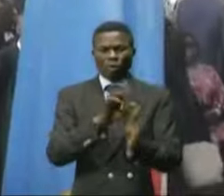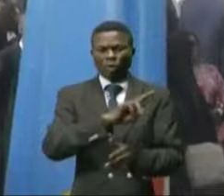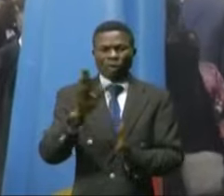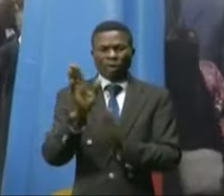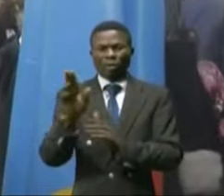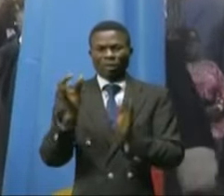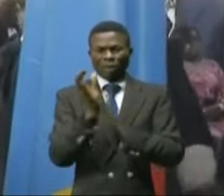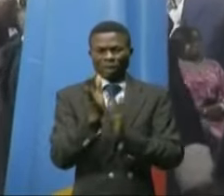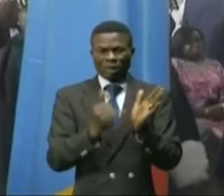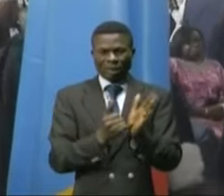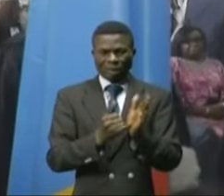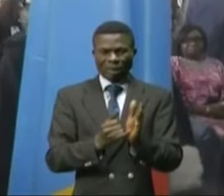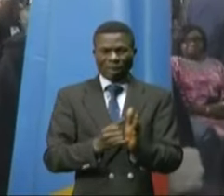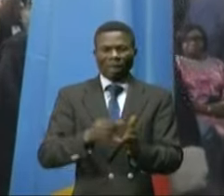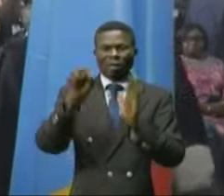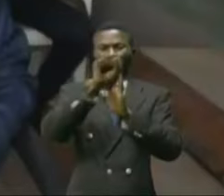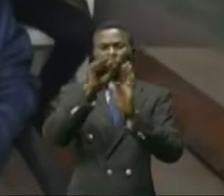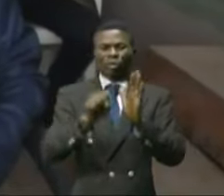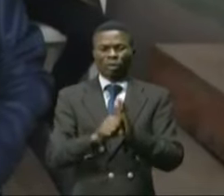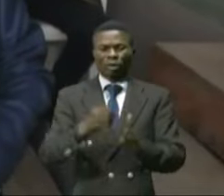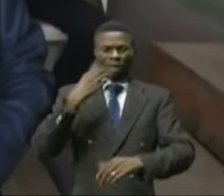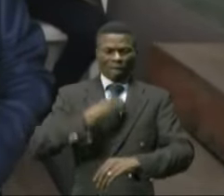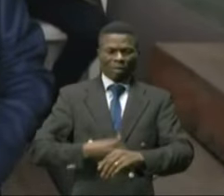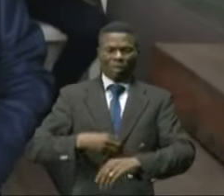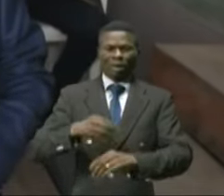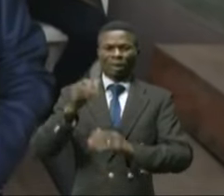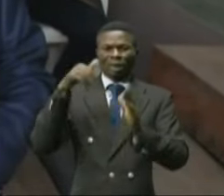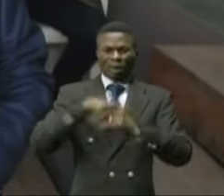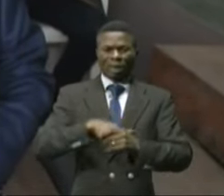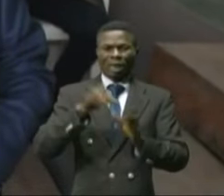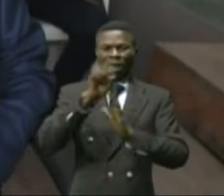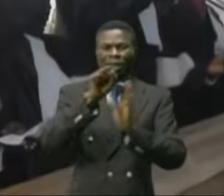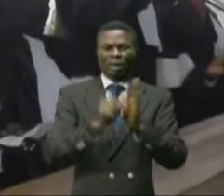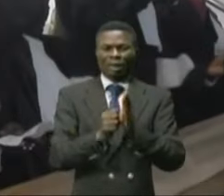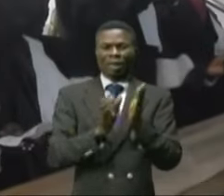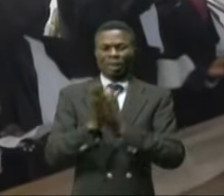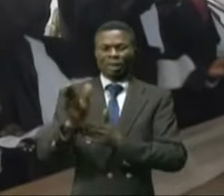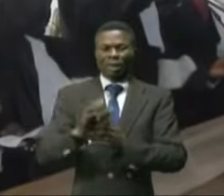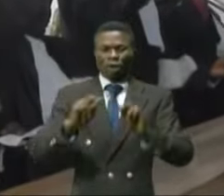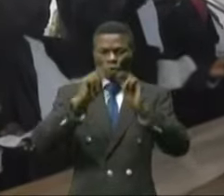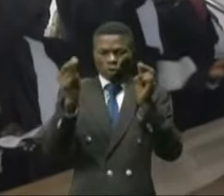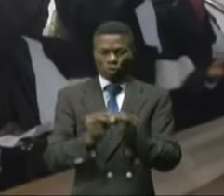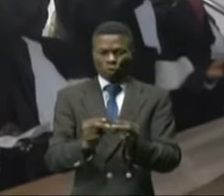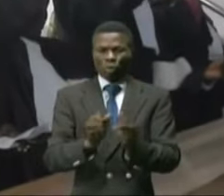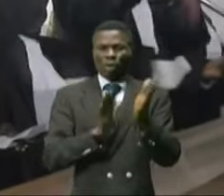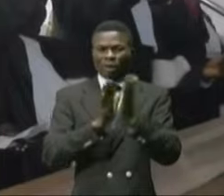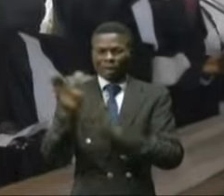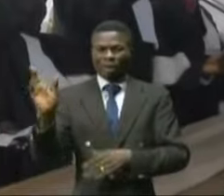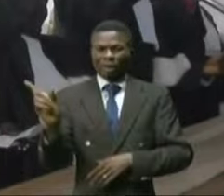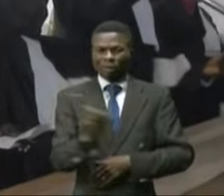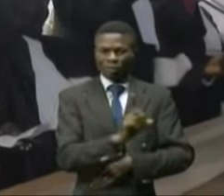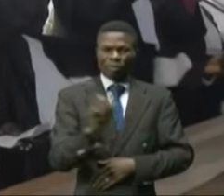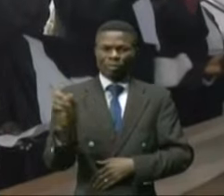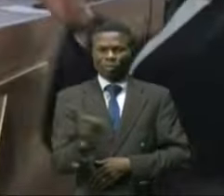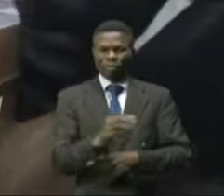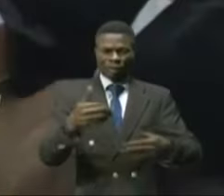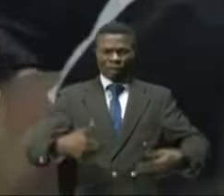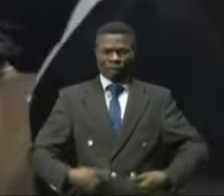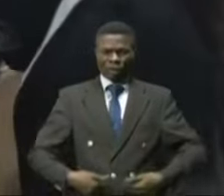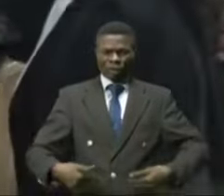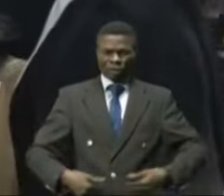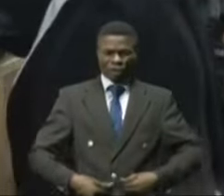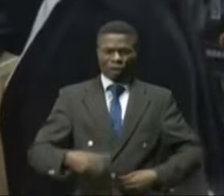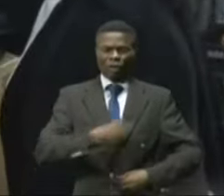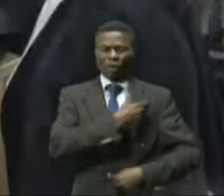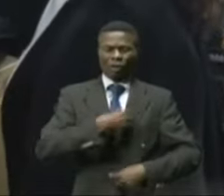portant statut des magistrats en son article 5. Par groupe de 15, devant le président du tribunal de Séan, ces jeunes magistrats